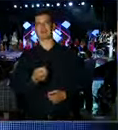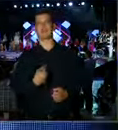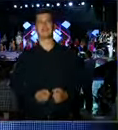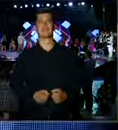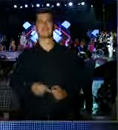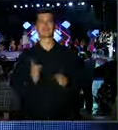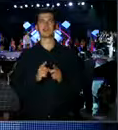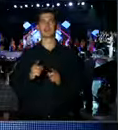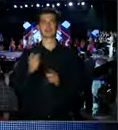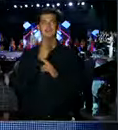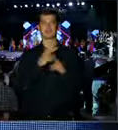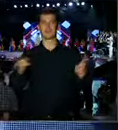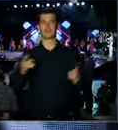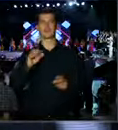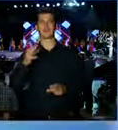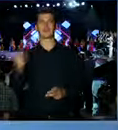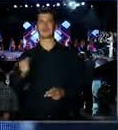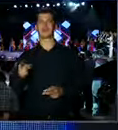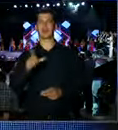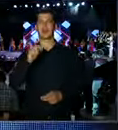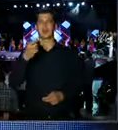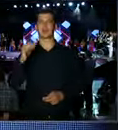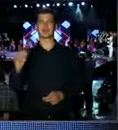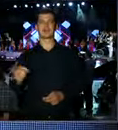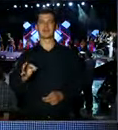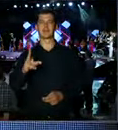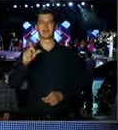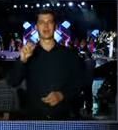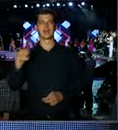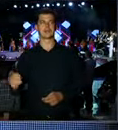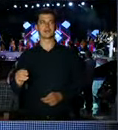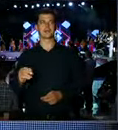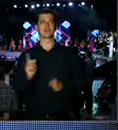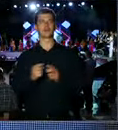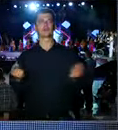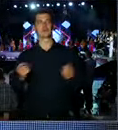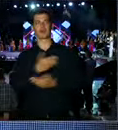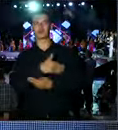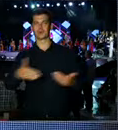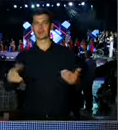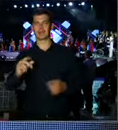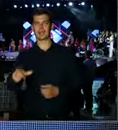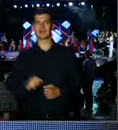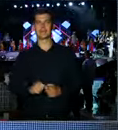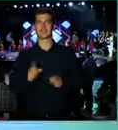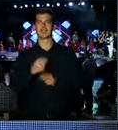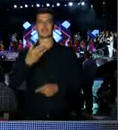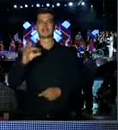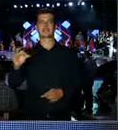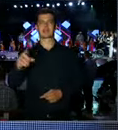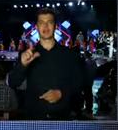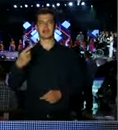Willa Widokowa Wojnar, Ladies Place, superosłony.pl, Missland Miss